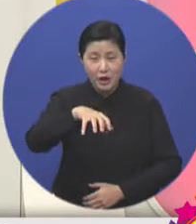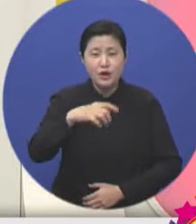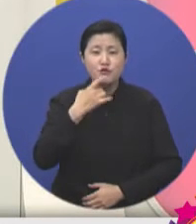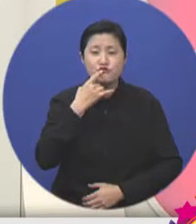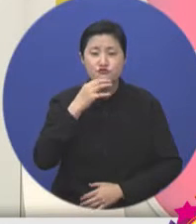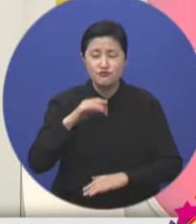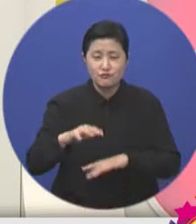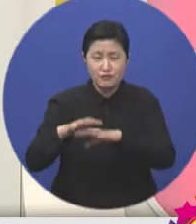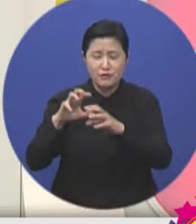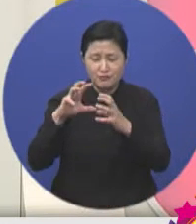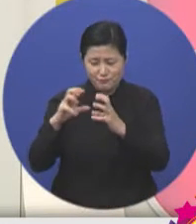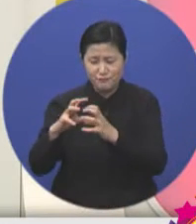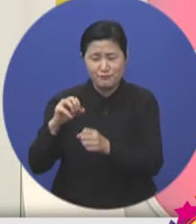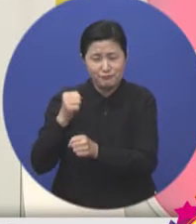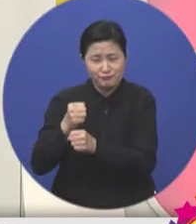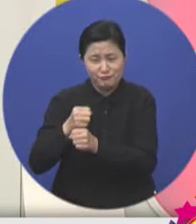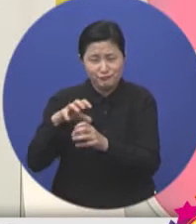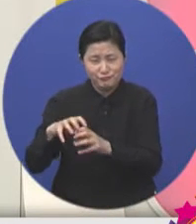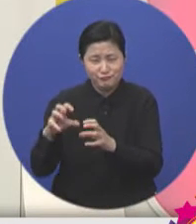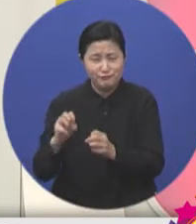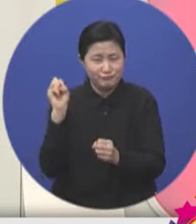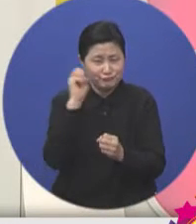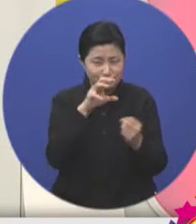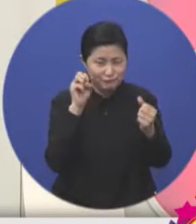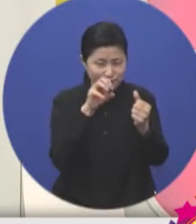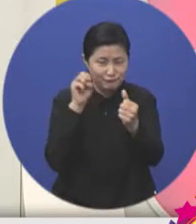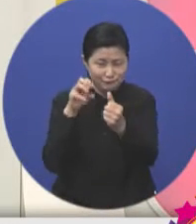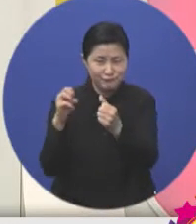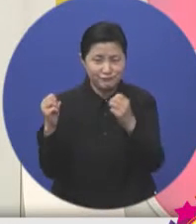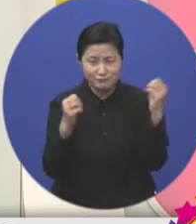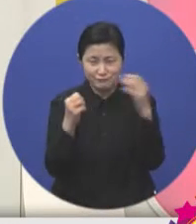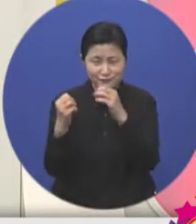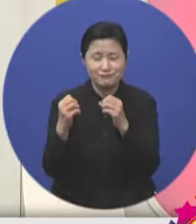많이 해놓고 그런 마취기 하고 그런 거 했어요.